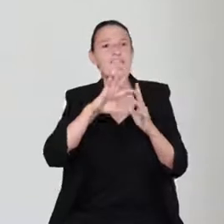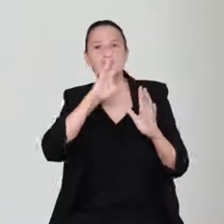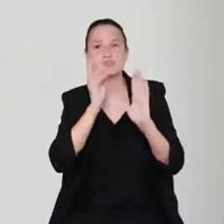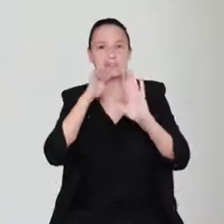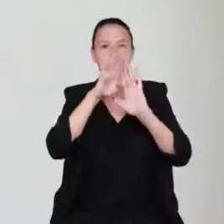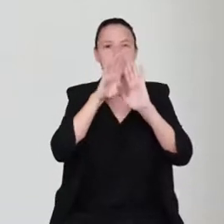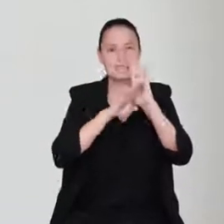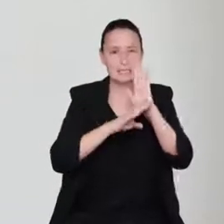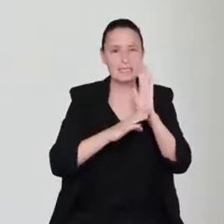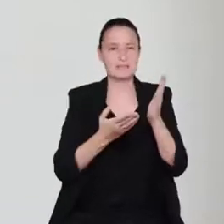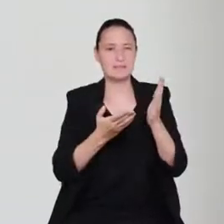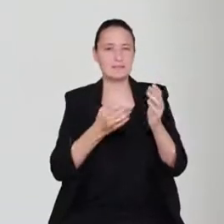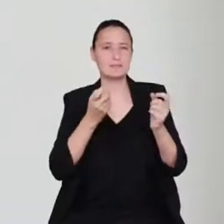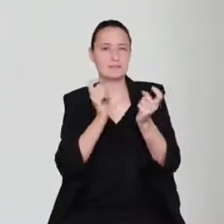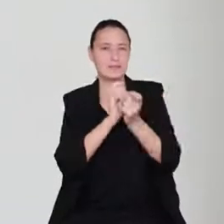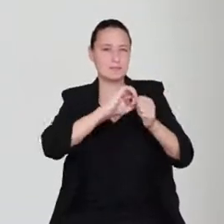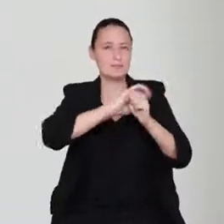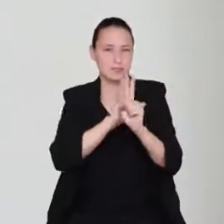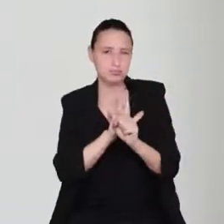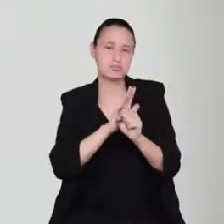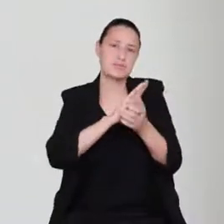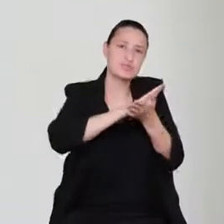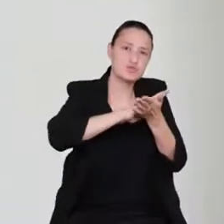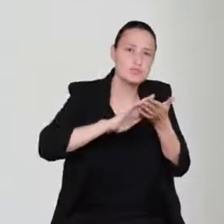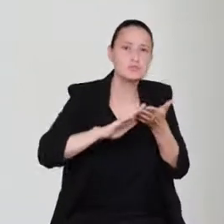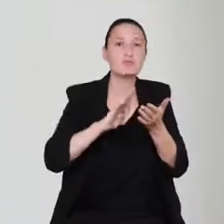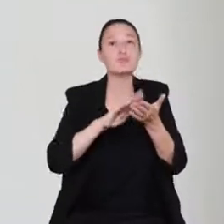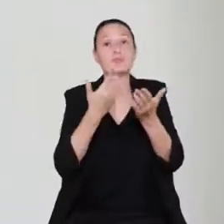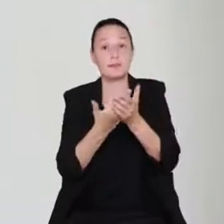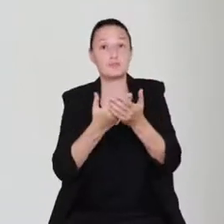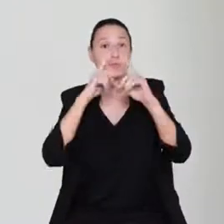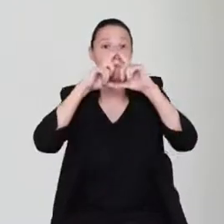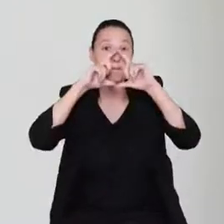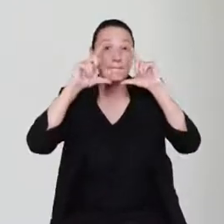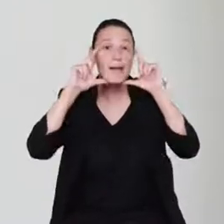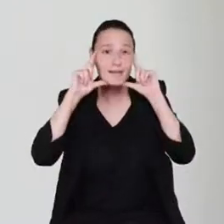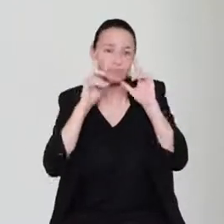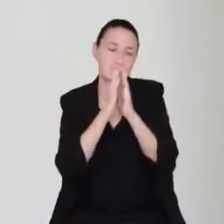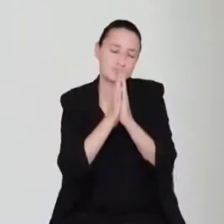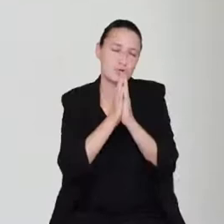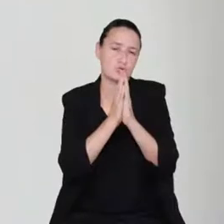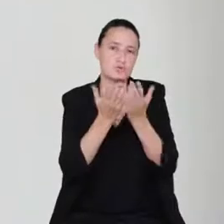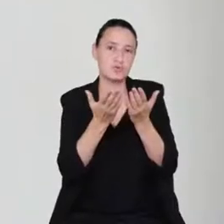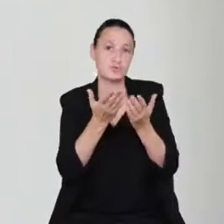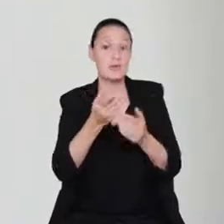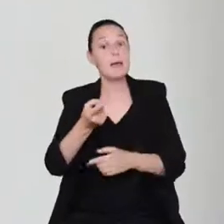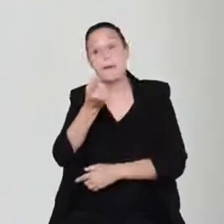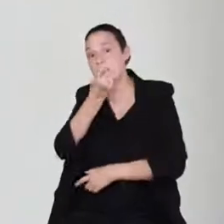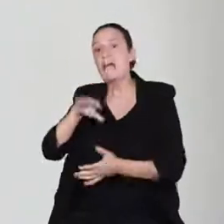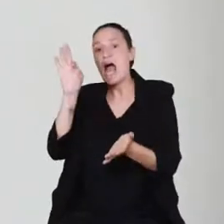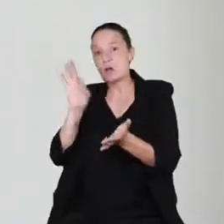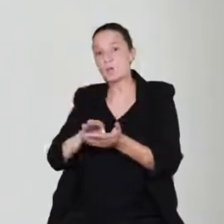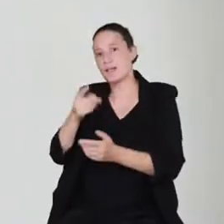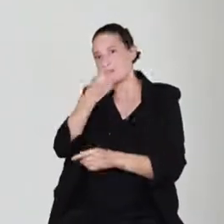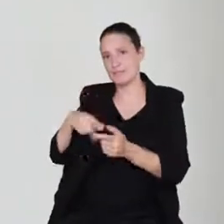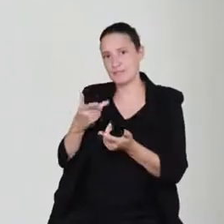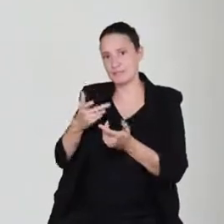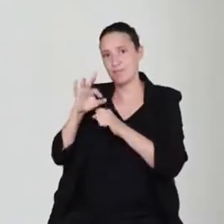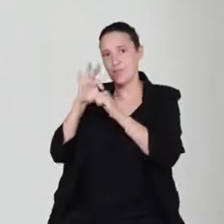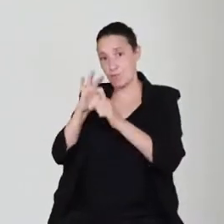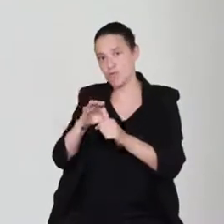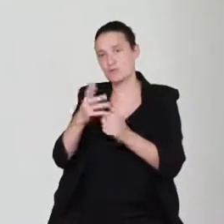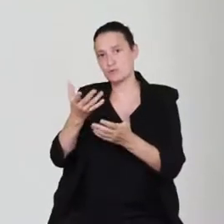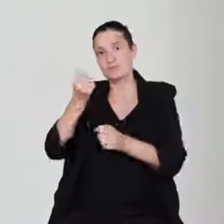wytycznych pandemicznych, czyli o to, żeby maseczki były przez cały czas na twarzach. My możemy być bez maseczek jako pełniący